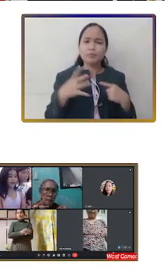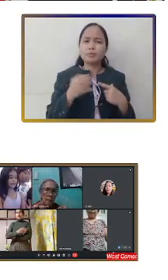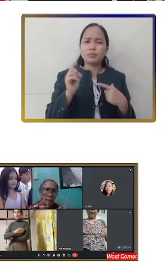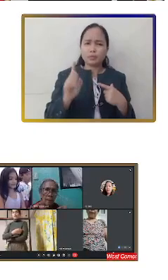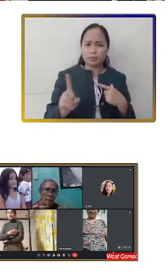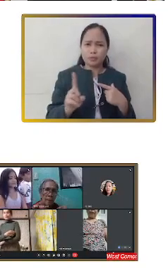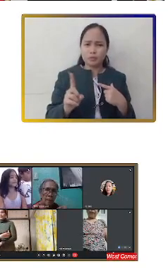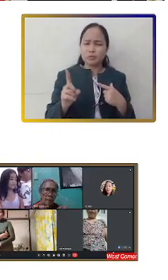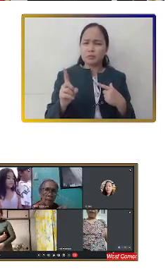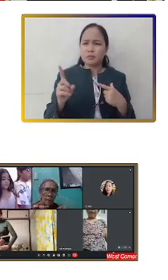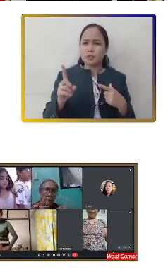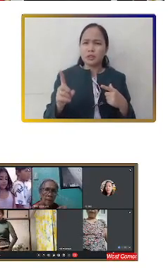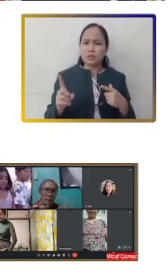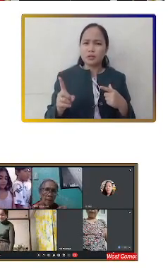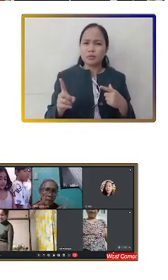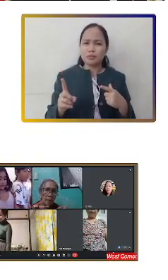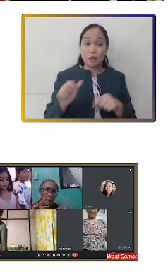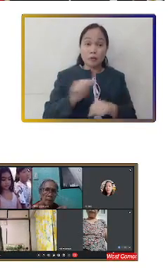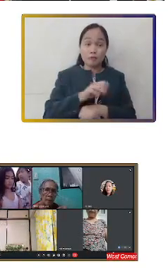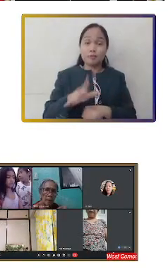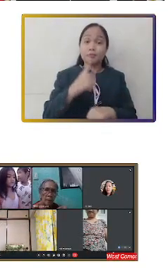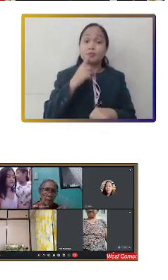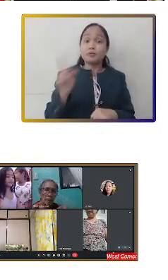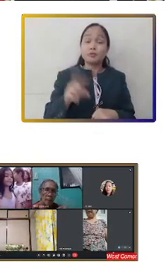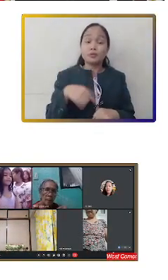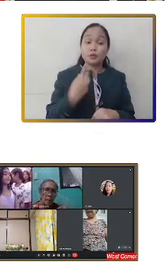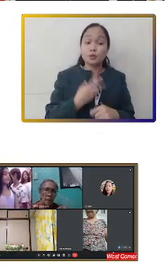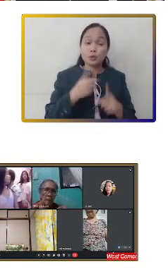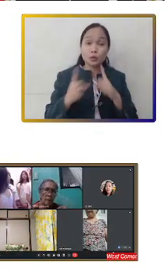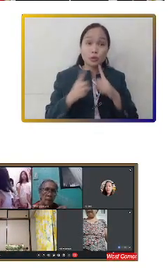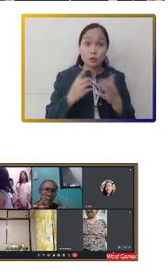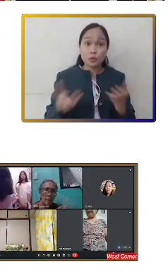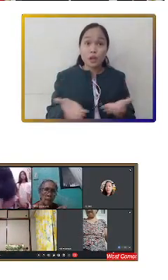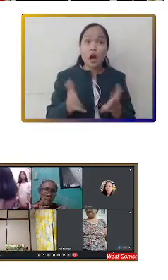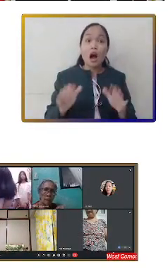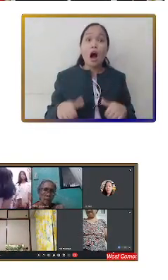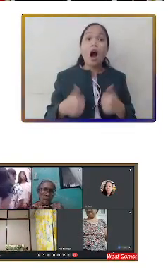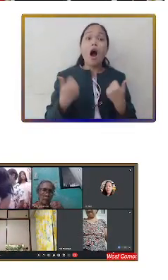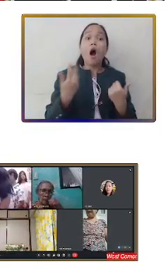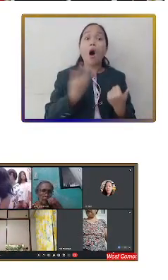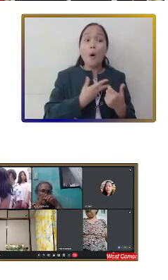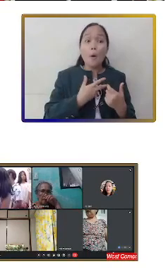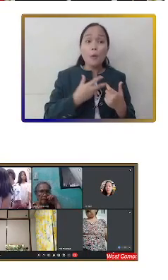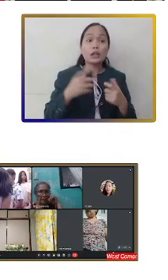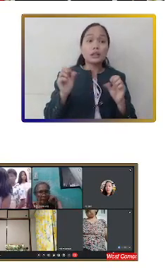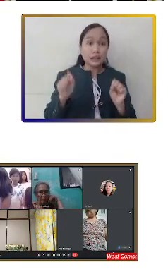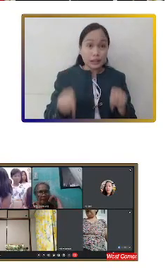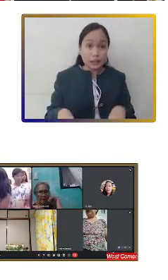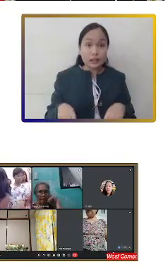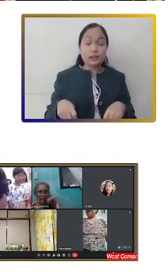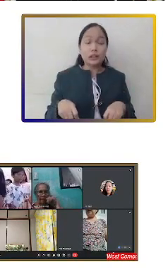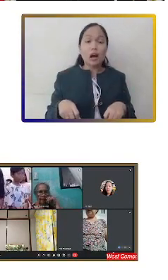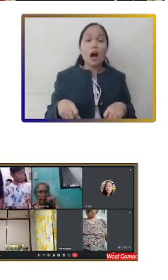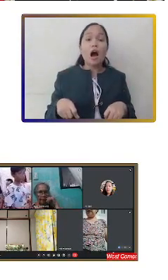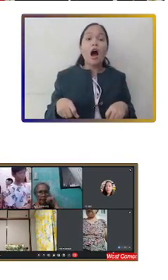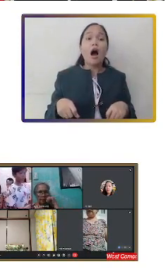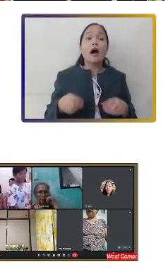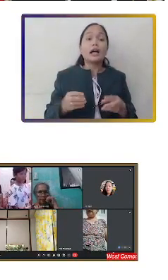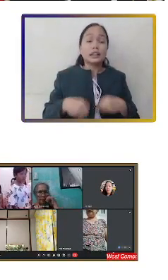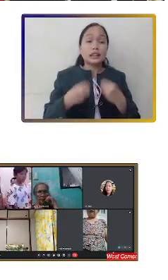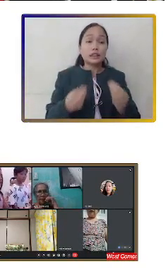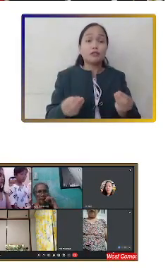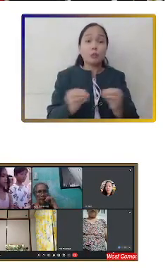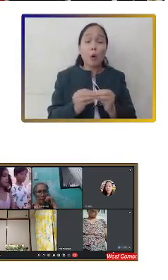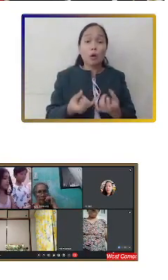ang pag-usapan natin ngayon mga kapatid ay kung paano natin mapapahalagaan pa yung ministry. Kaya ako po pinamagatan